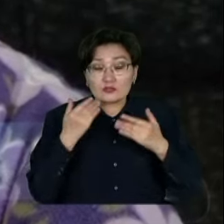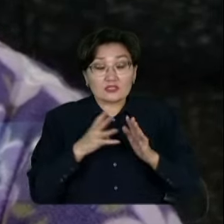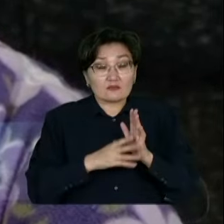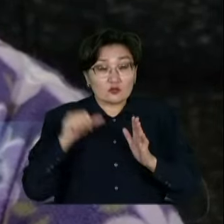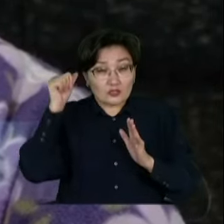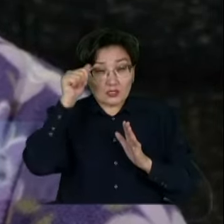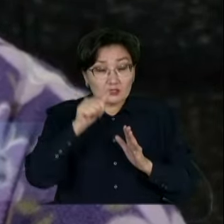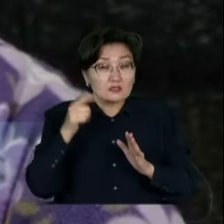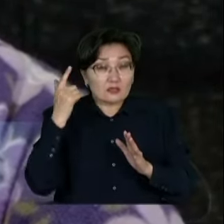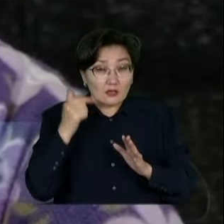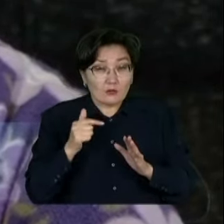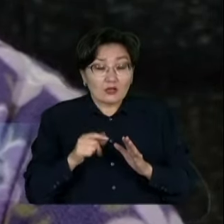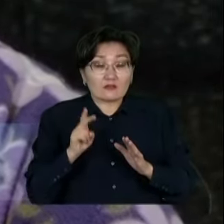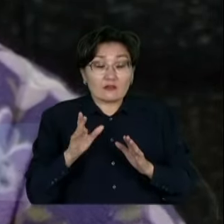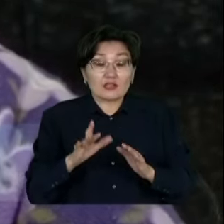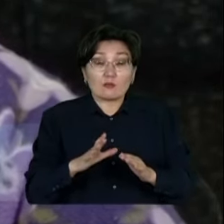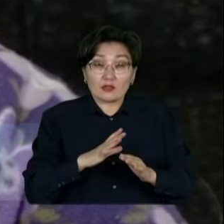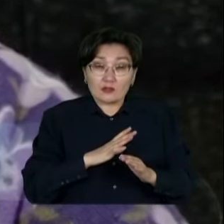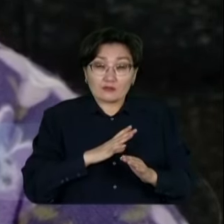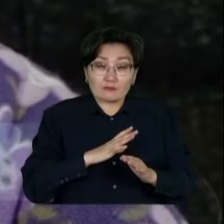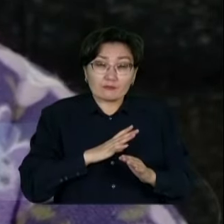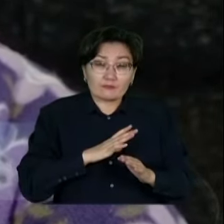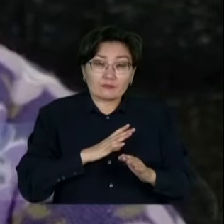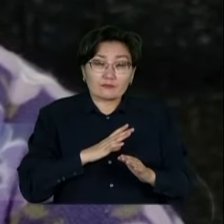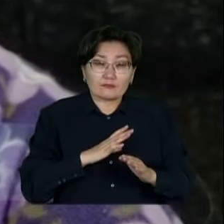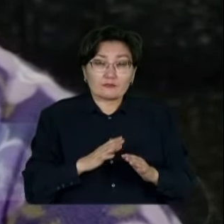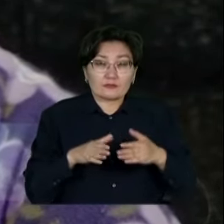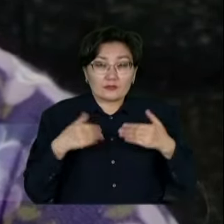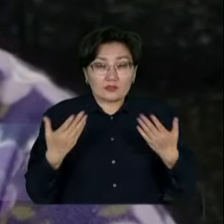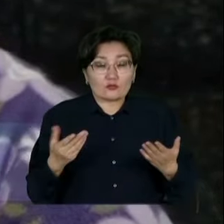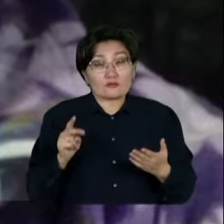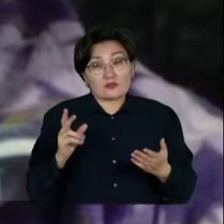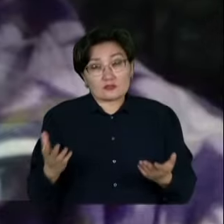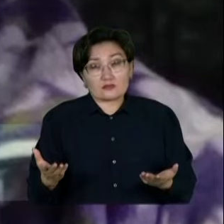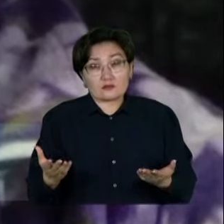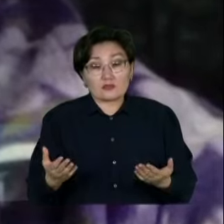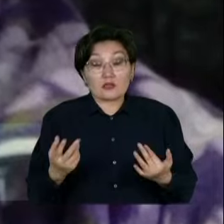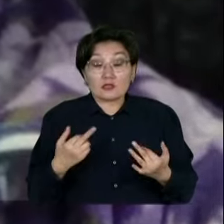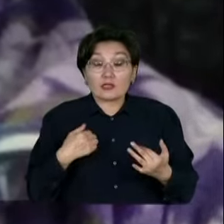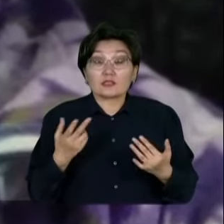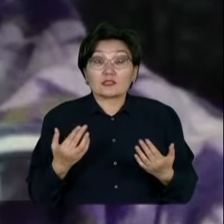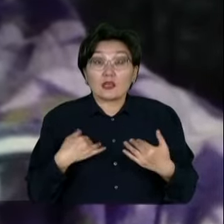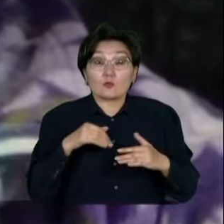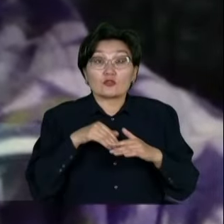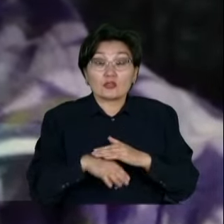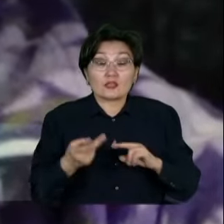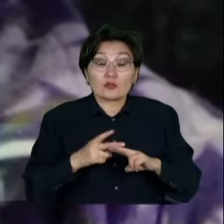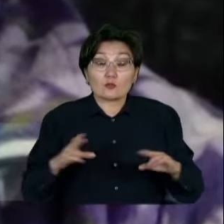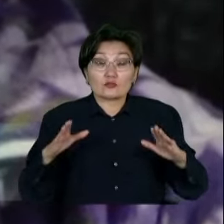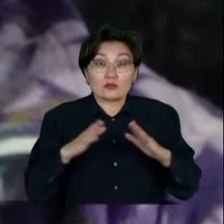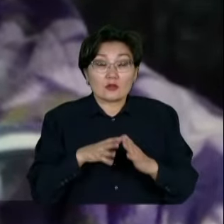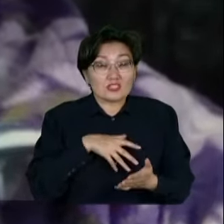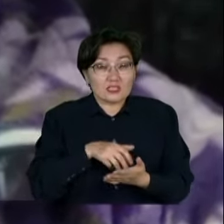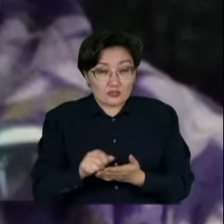знаете, квартира была, нету квартиры. Если я уйду, то этот домик